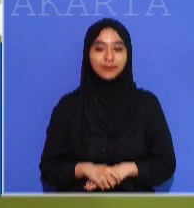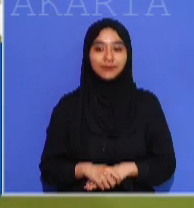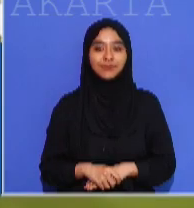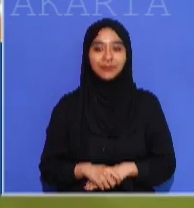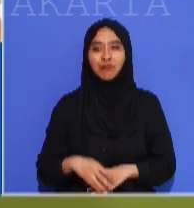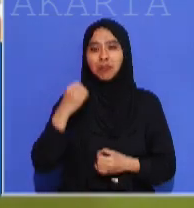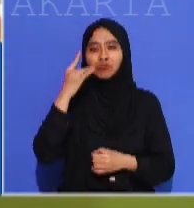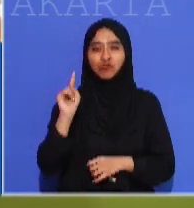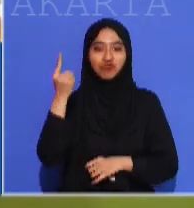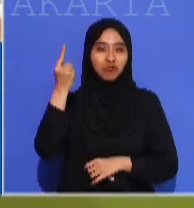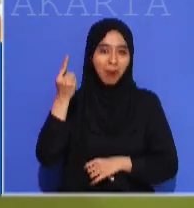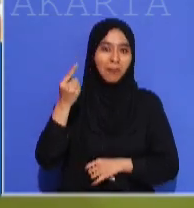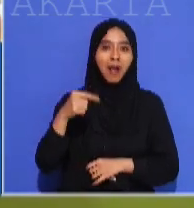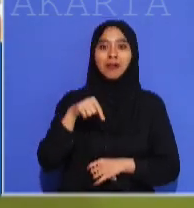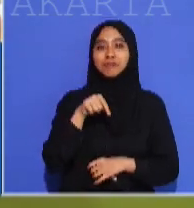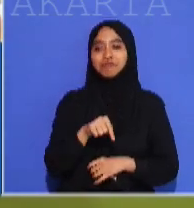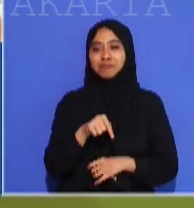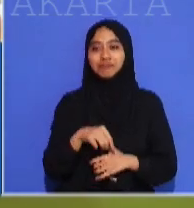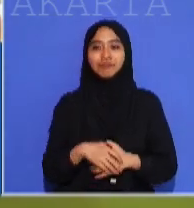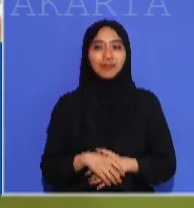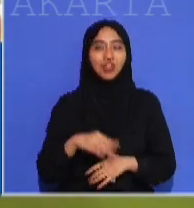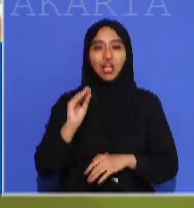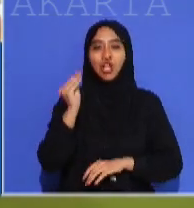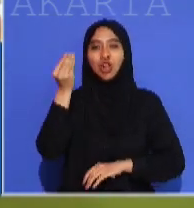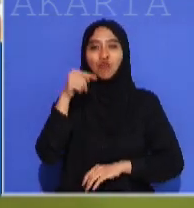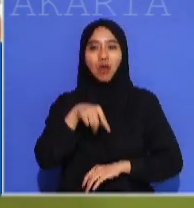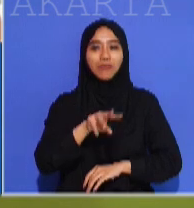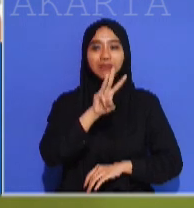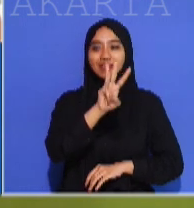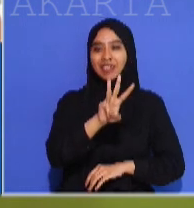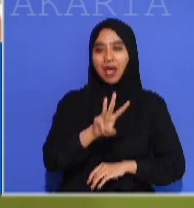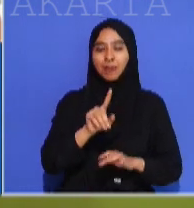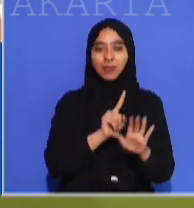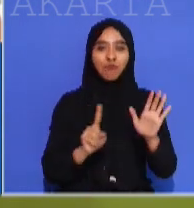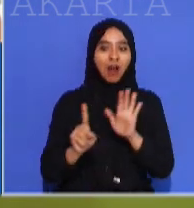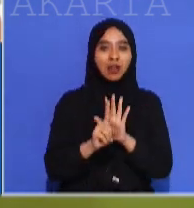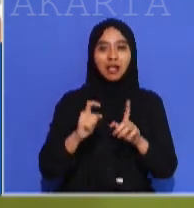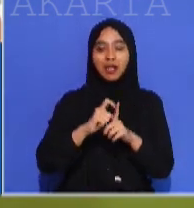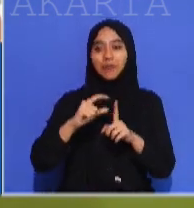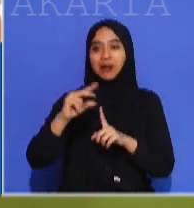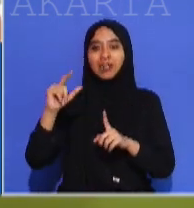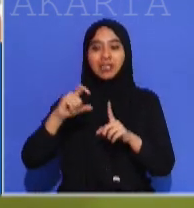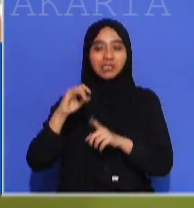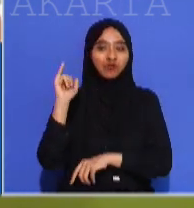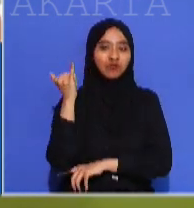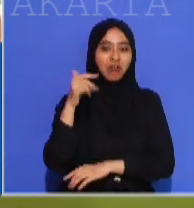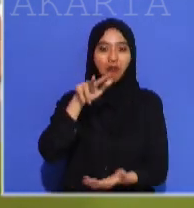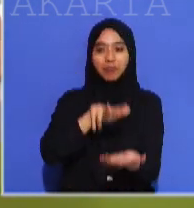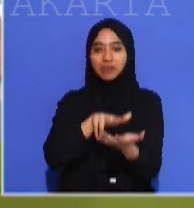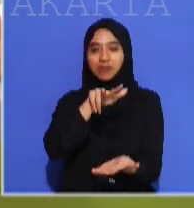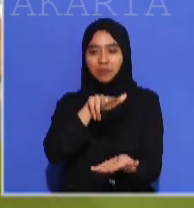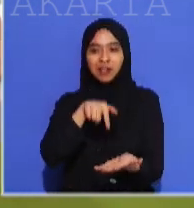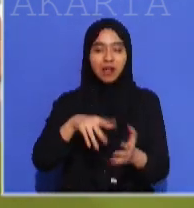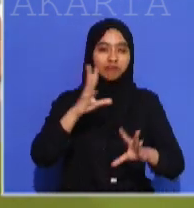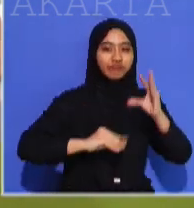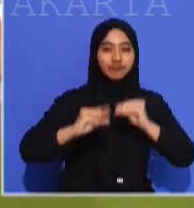Kita awal informasi hari ini, Saudara. Ketua dan tiga pimpinan Dewan Perwakilan Rakyat Daerah Daerah Istimewa Yogyakarta dilantik dalam rapat